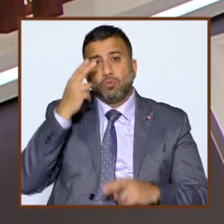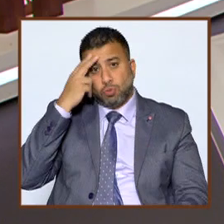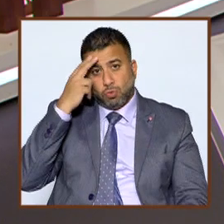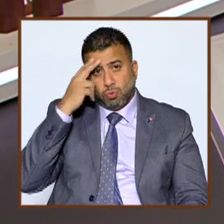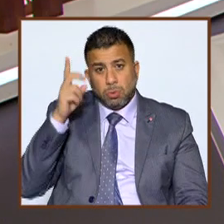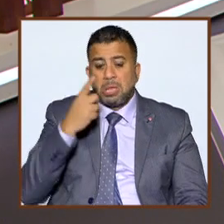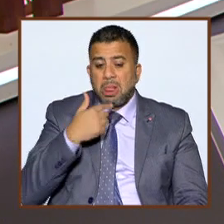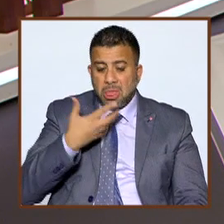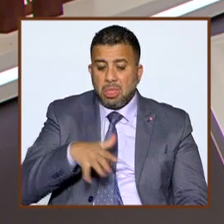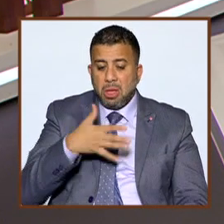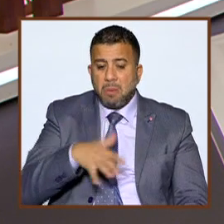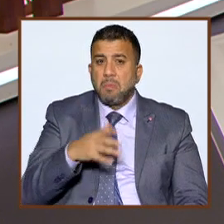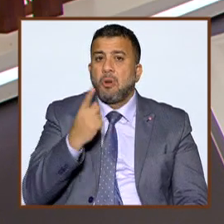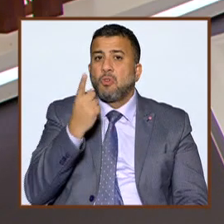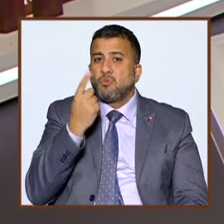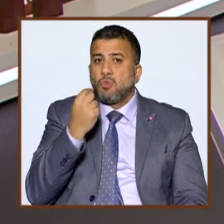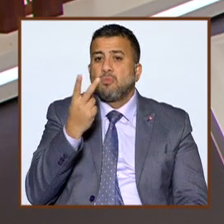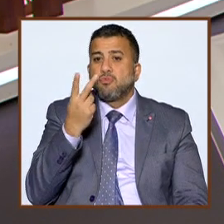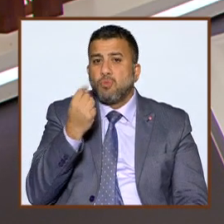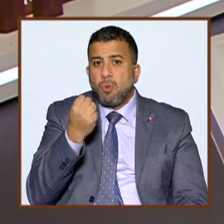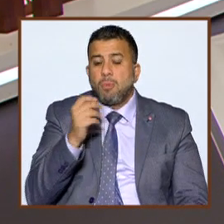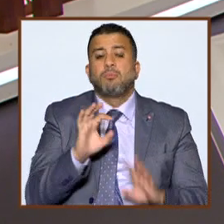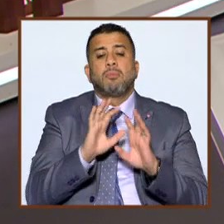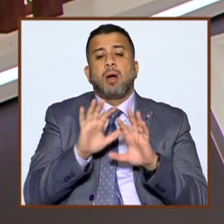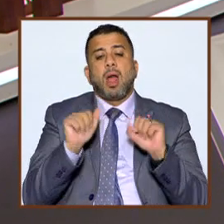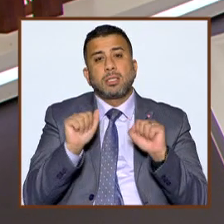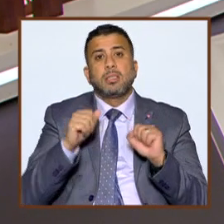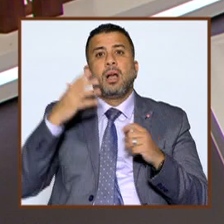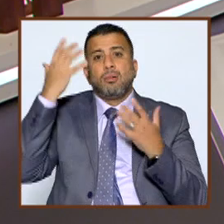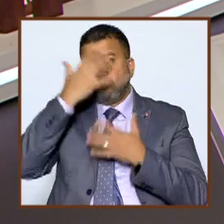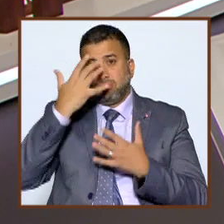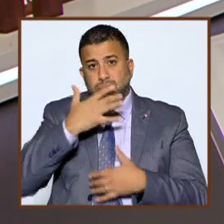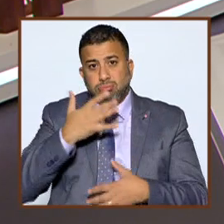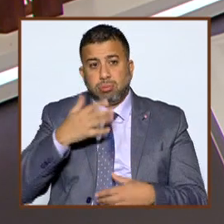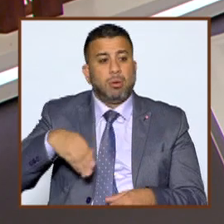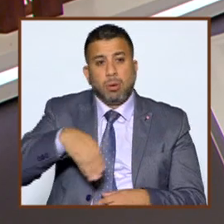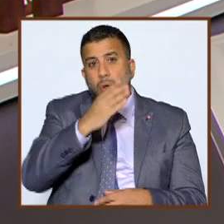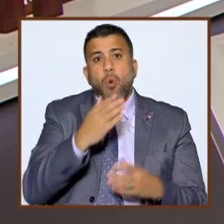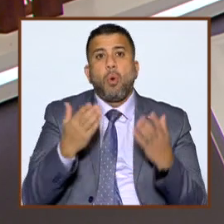يكون يوم أو يومين، بعدها تغتسل وتروح تجيب العمرة، أم كيف يكون